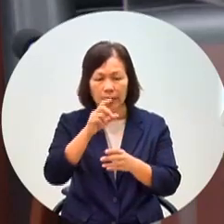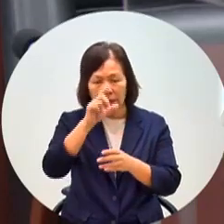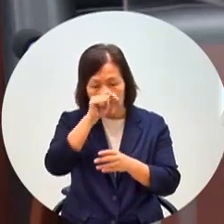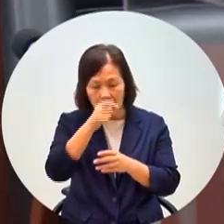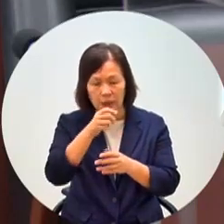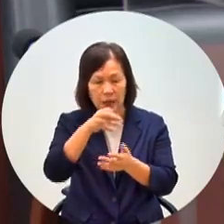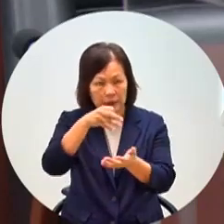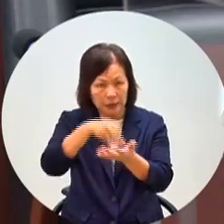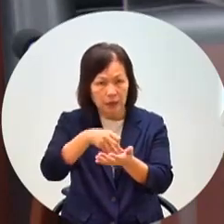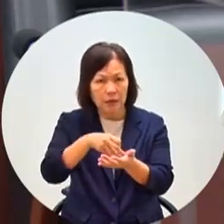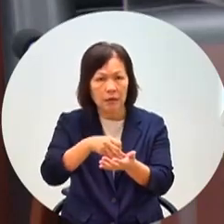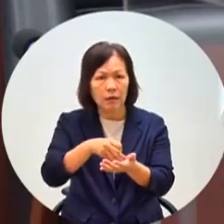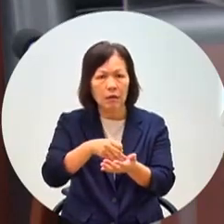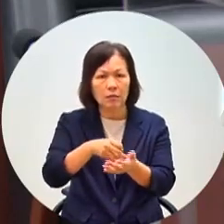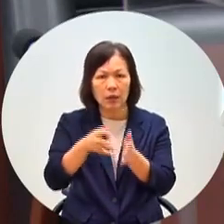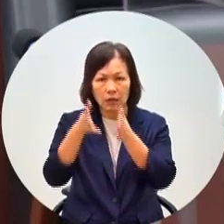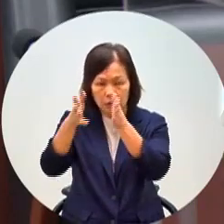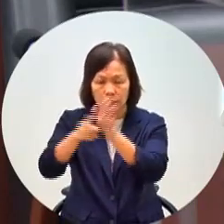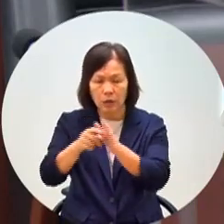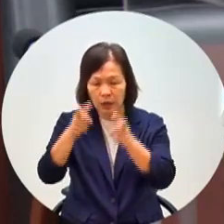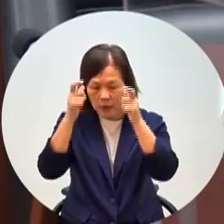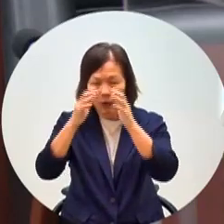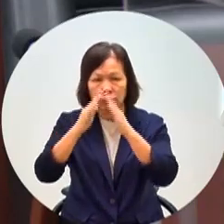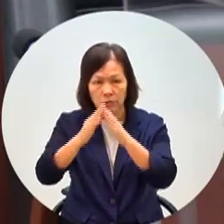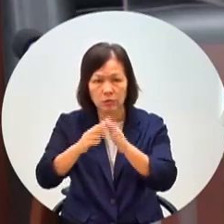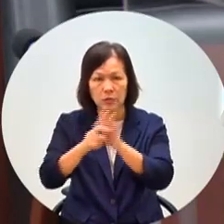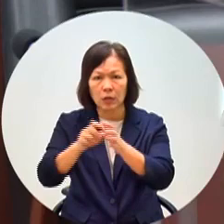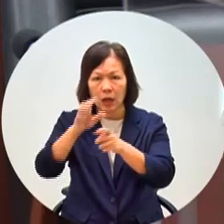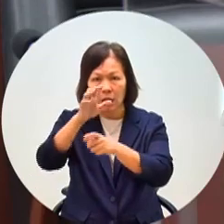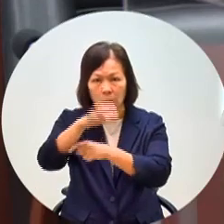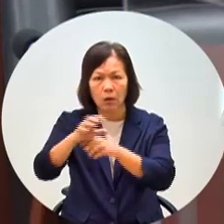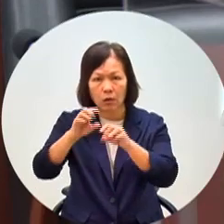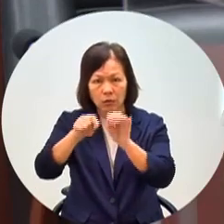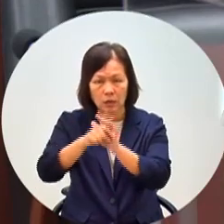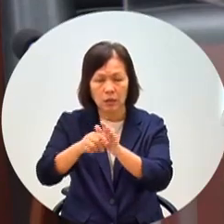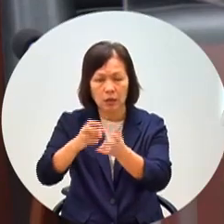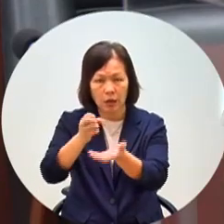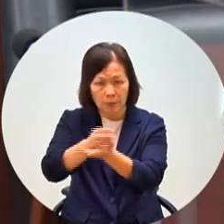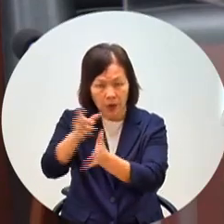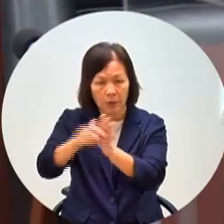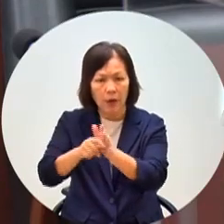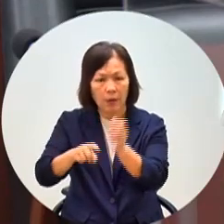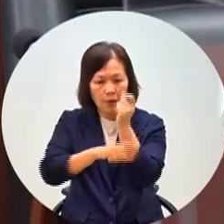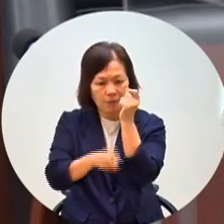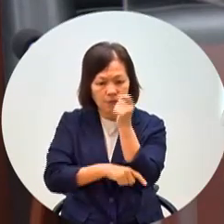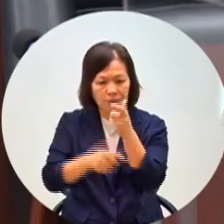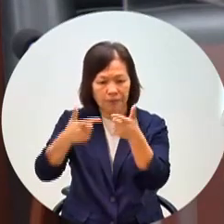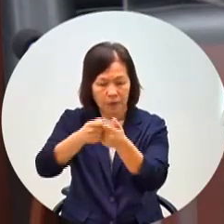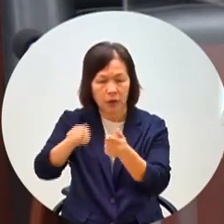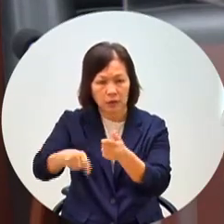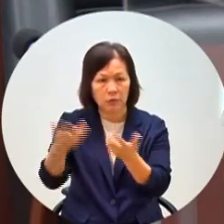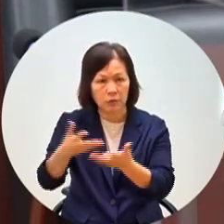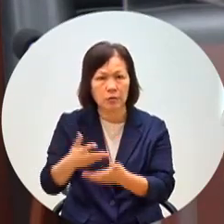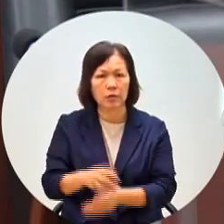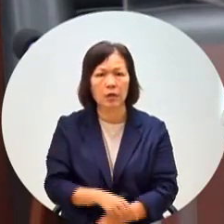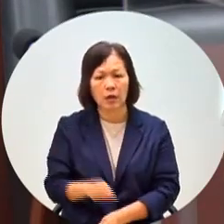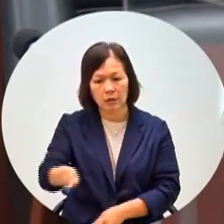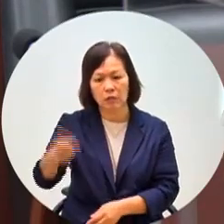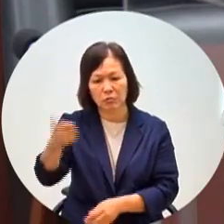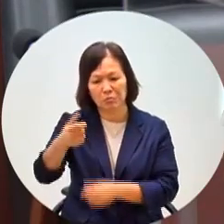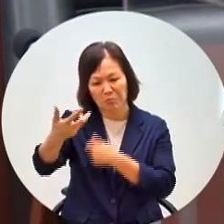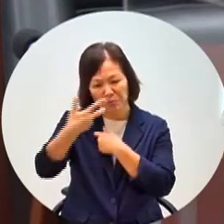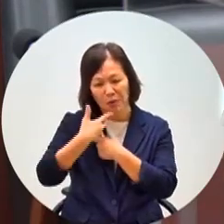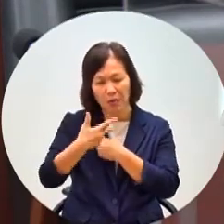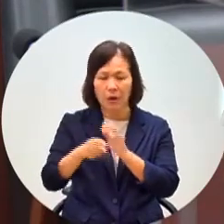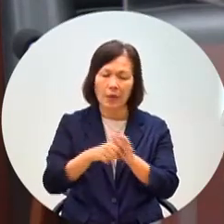的方式来针对我们高雄市的一些农地建物能有一个合法性的问题。啊不，这个伯伯就问我说，